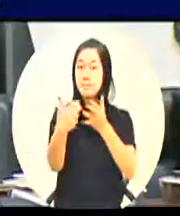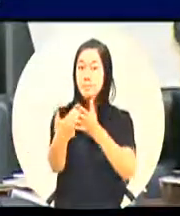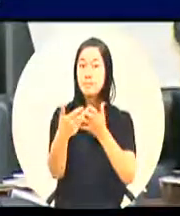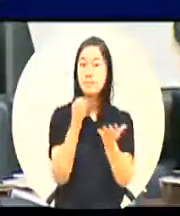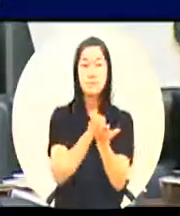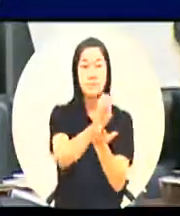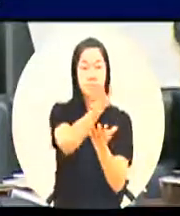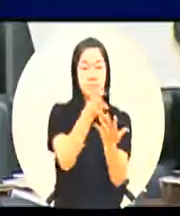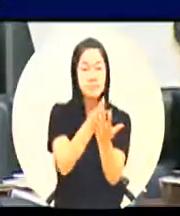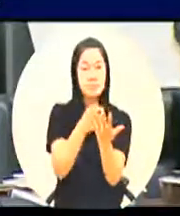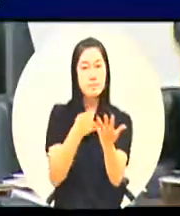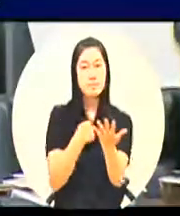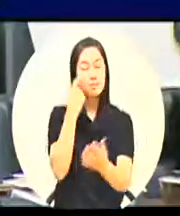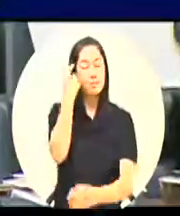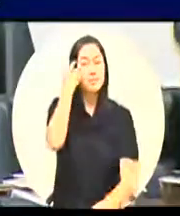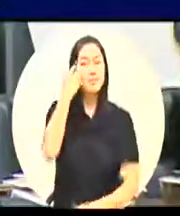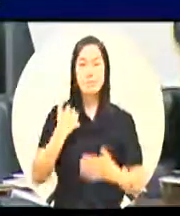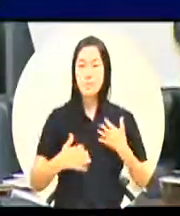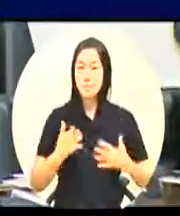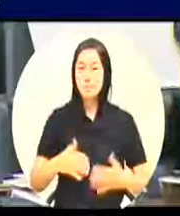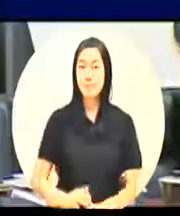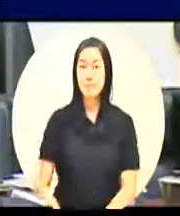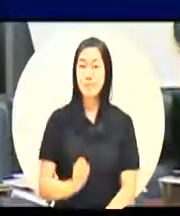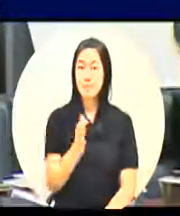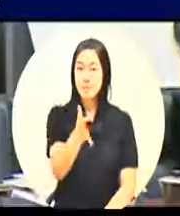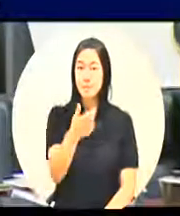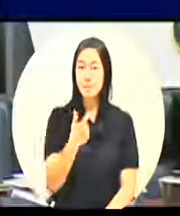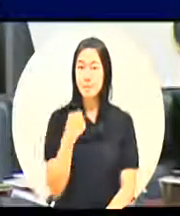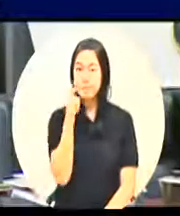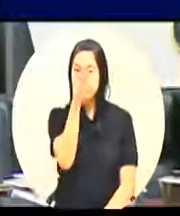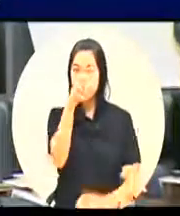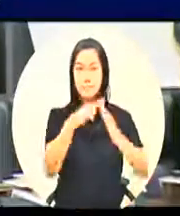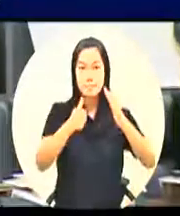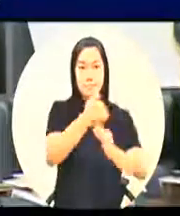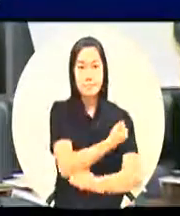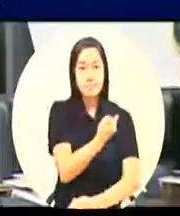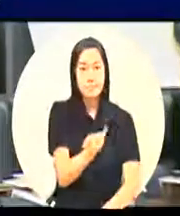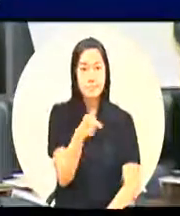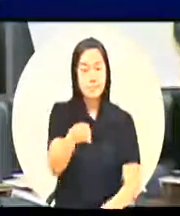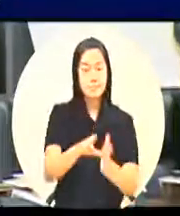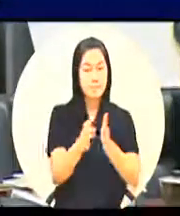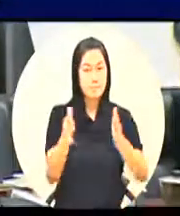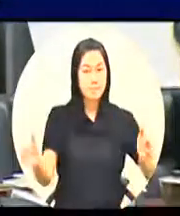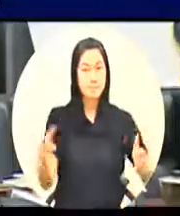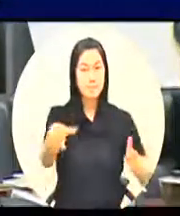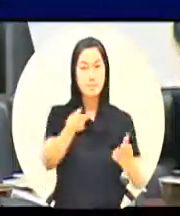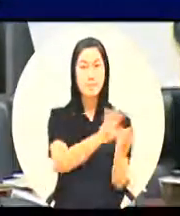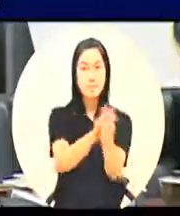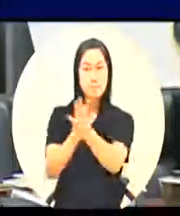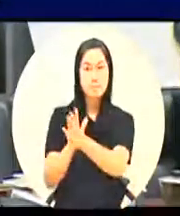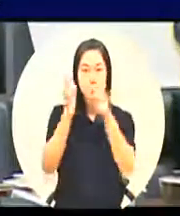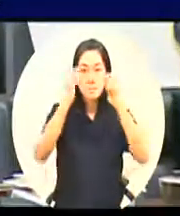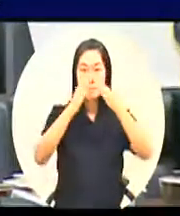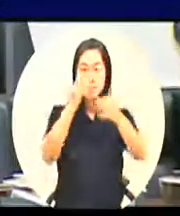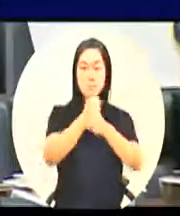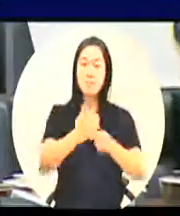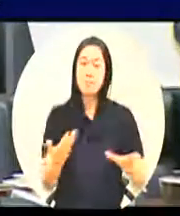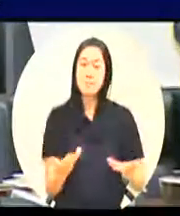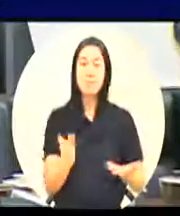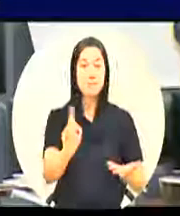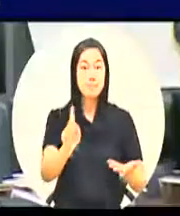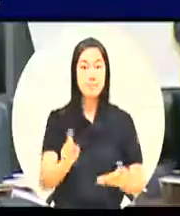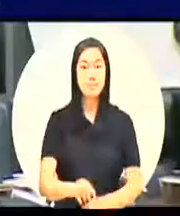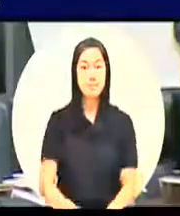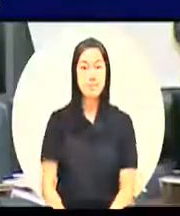就觉得很愉快啊，因为可以看到市长这一段时间为高雄市做了什么事。我想今